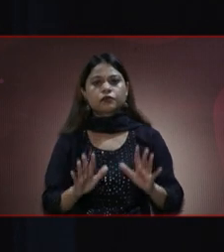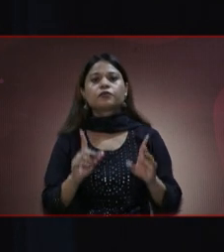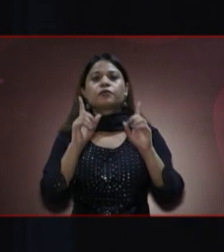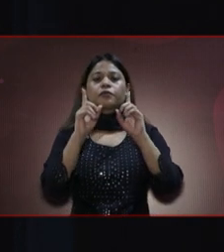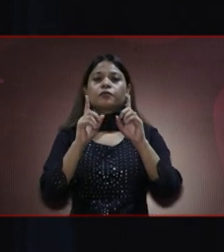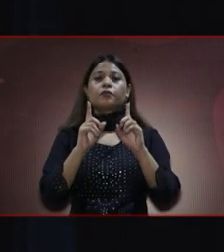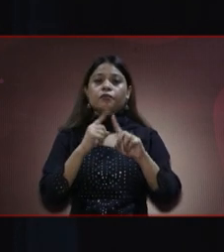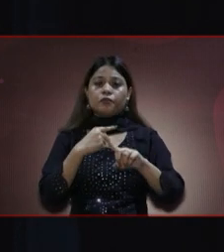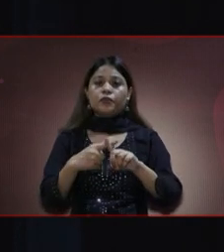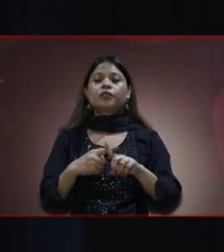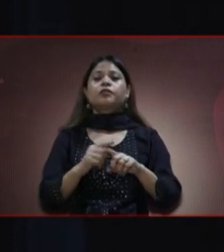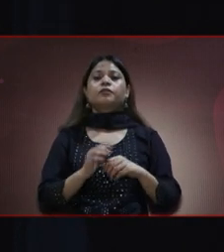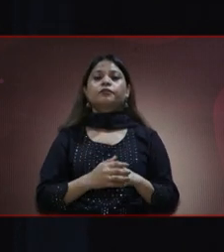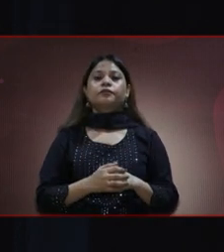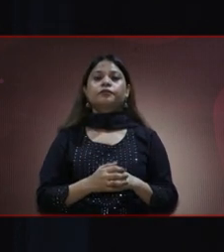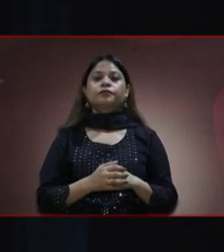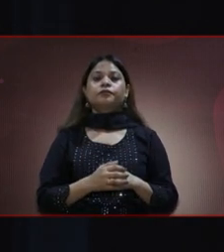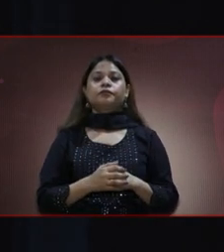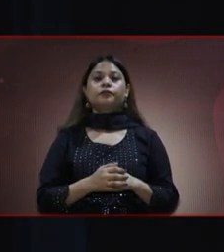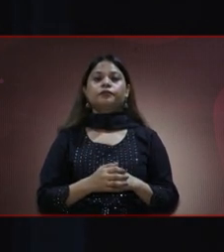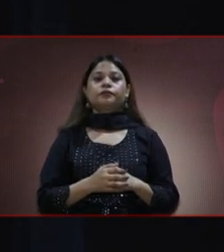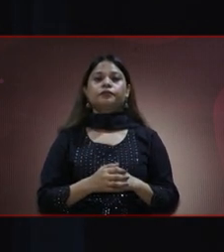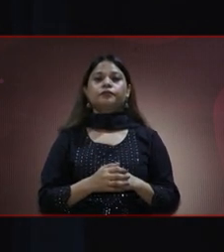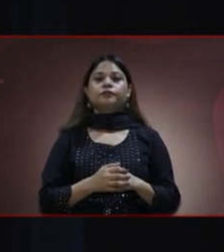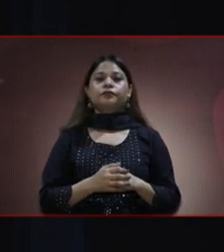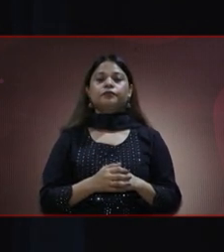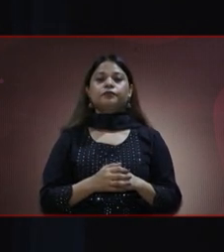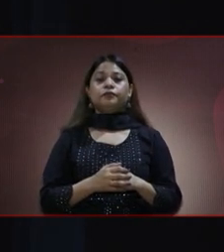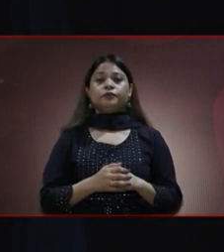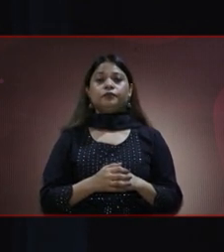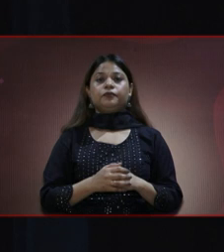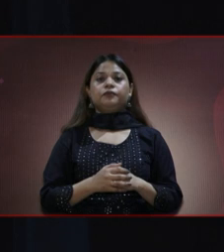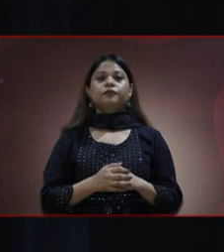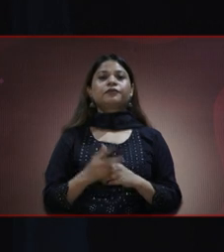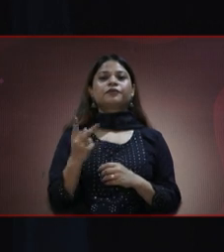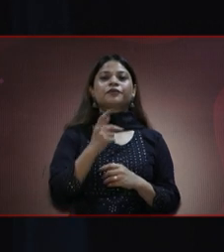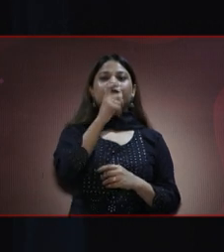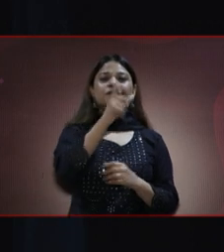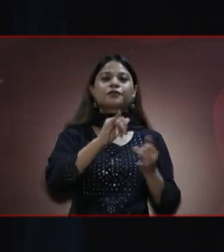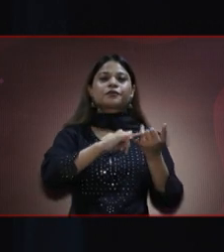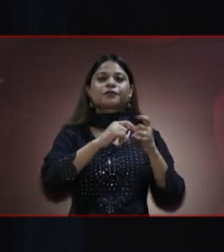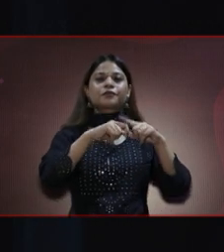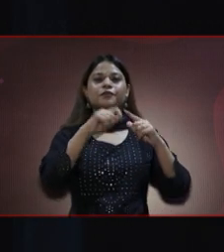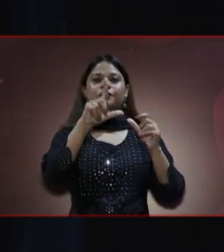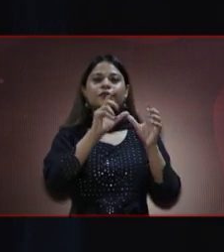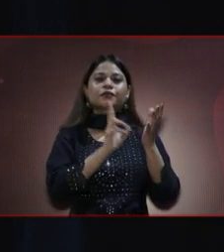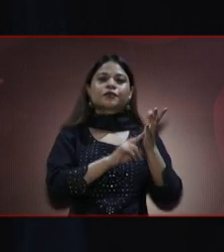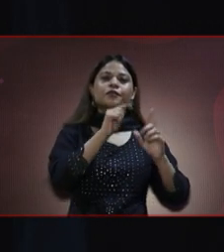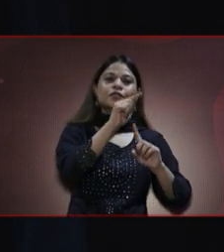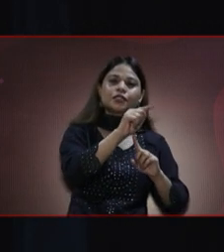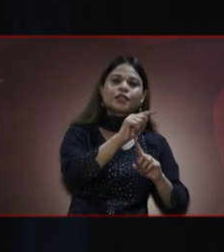हमारे वास्तविक तो मंच पे आपको साकलानी जी और सौरभ जी, आप ओरिजिनल व्यक्ति को भूल गए हो,